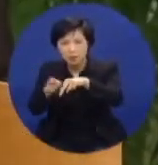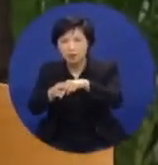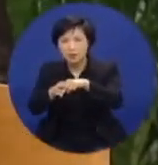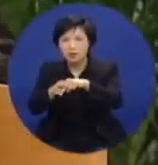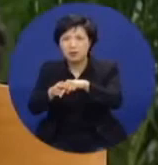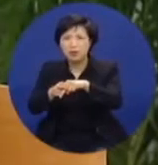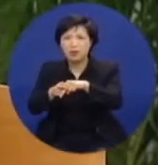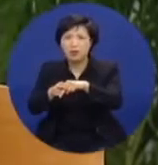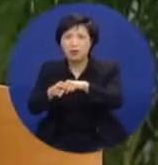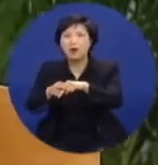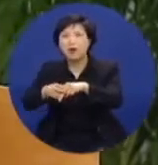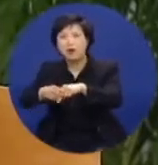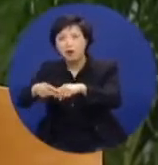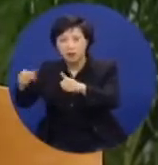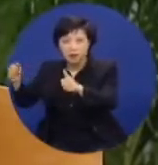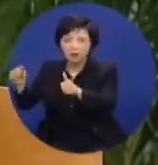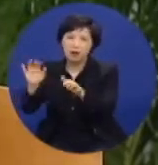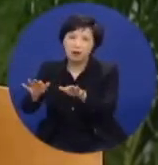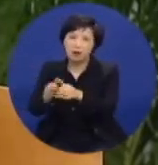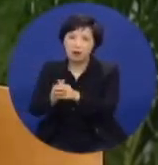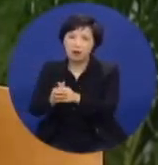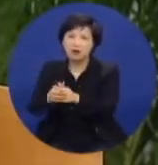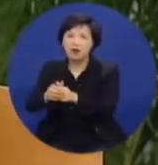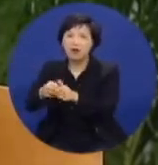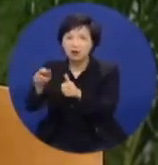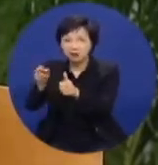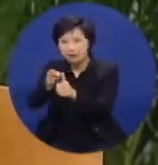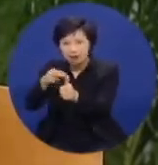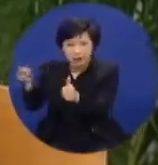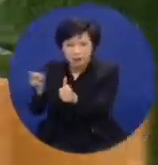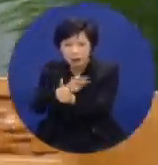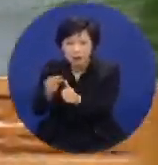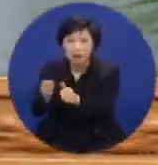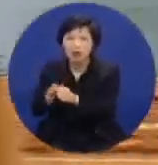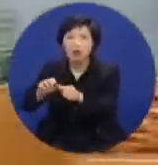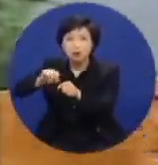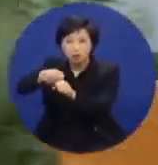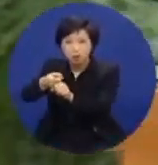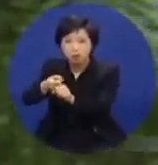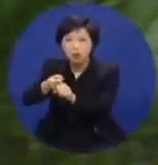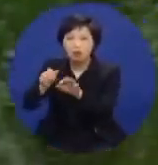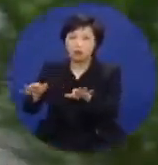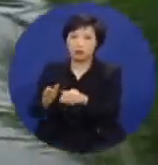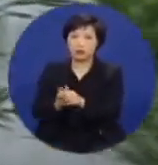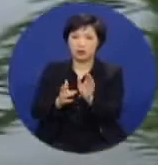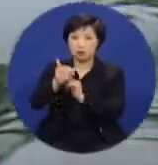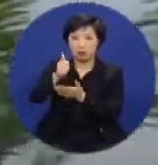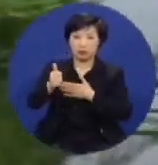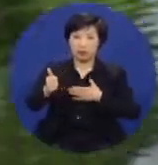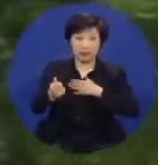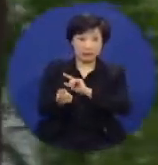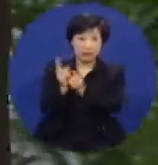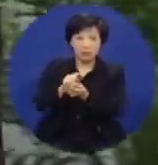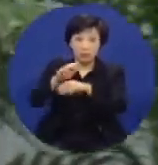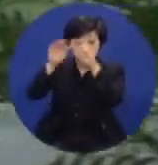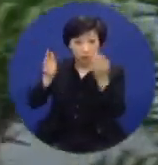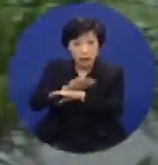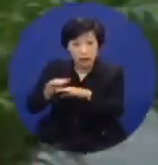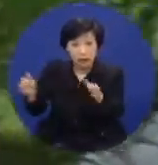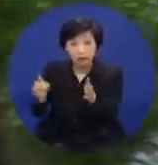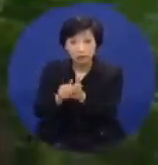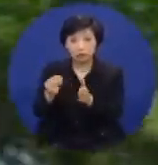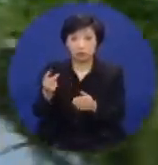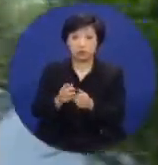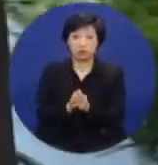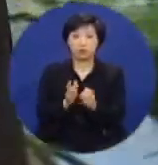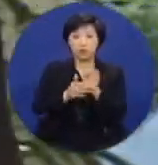들어야 되는데 주님의 대신 파도 주셔서 해결해 주신다는 겁니다 그가